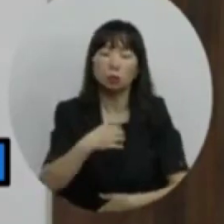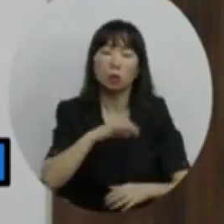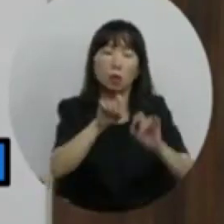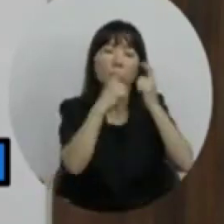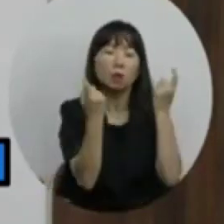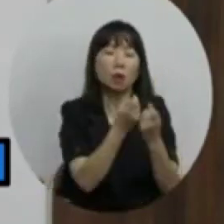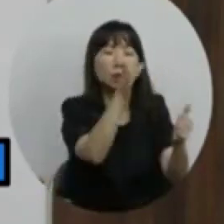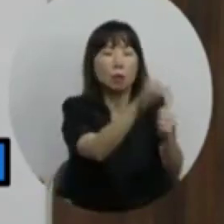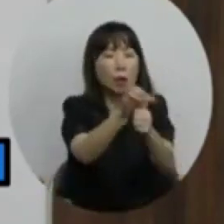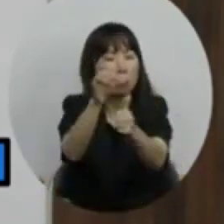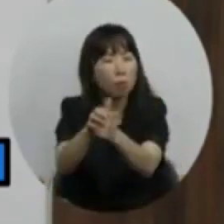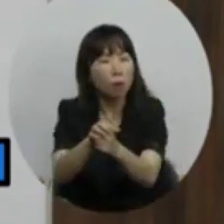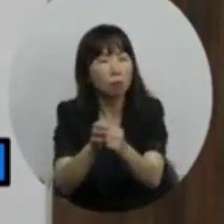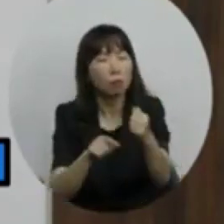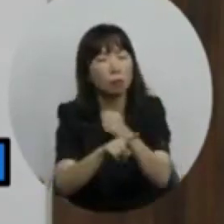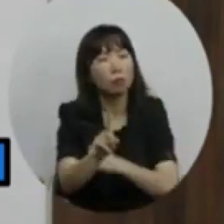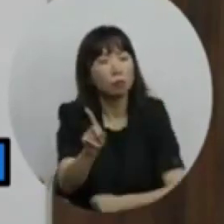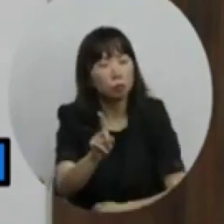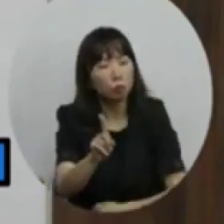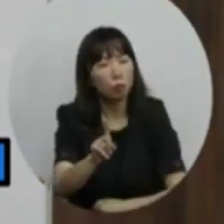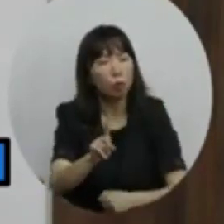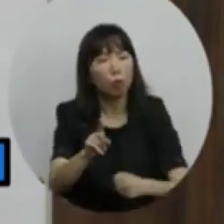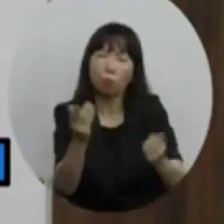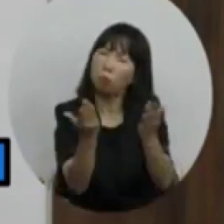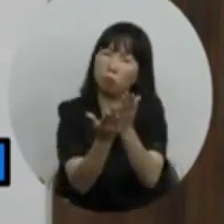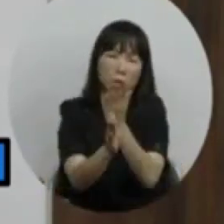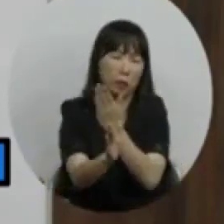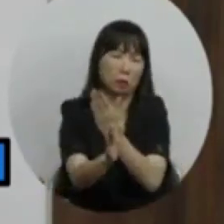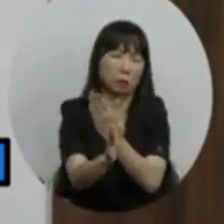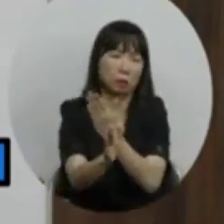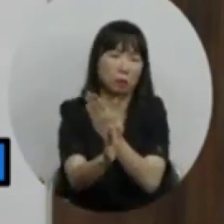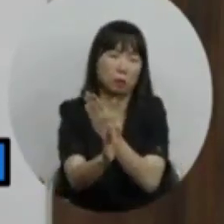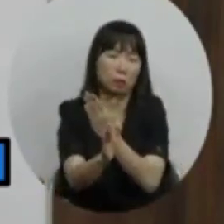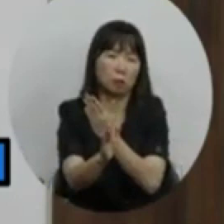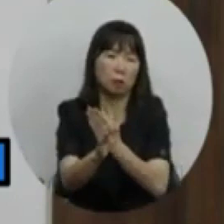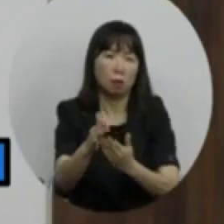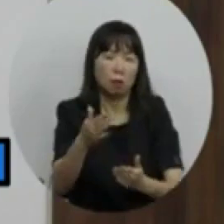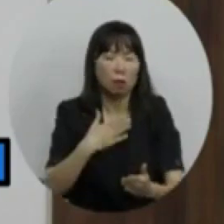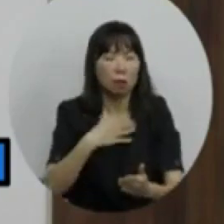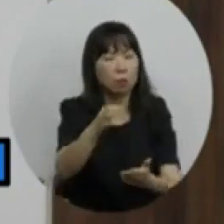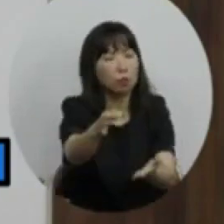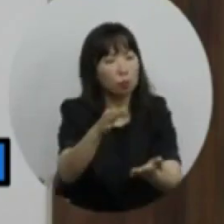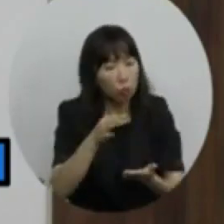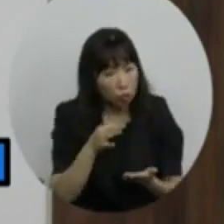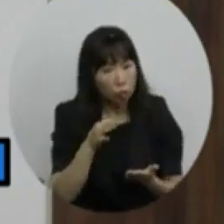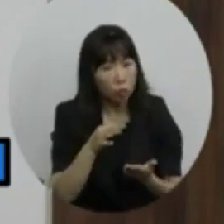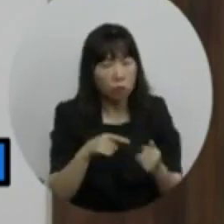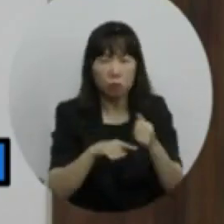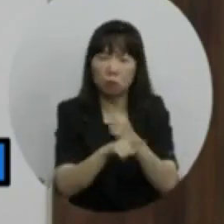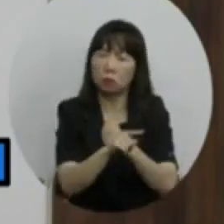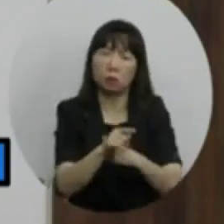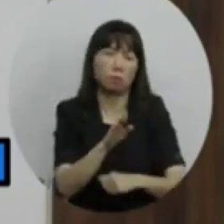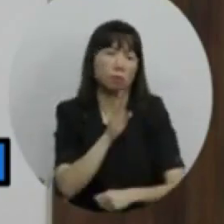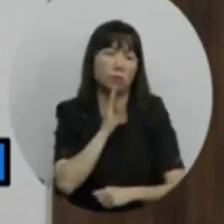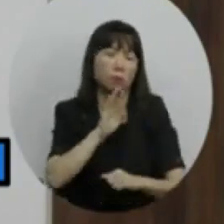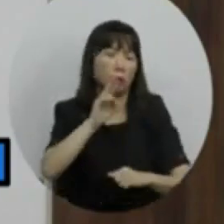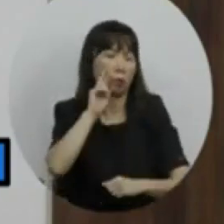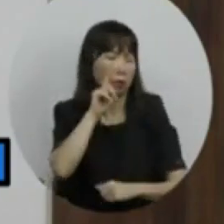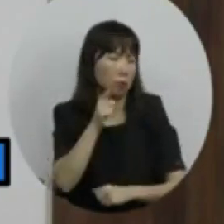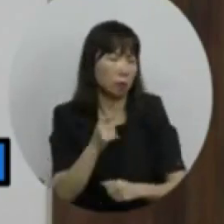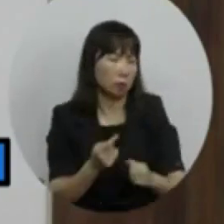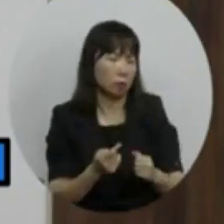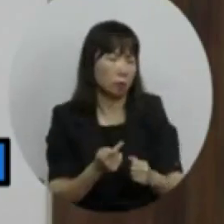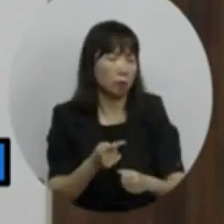8기 이충우 시장님 정책 기조에도 약간 모순되고 징수의 논리도 비약하여 어불성설이자 모순 일밖에